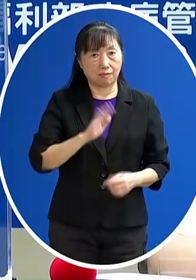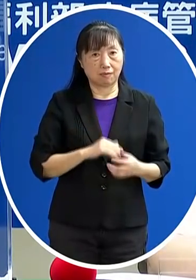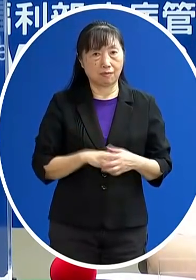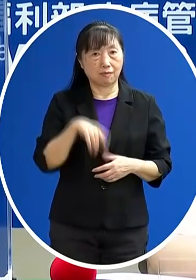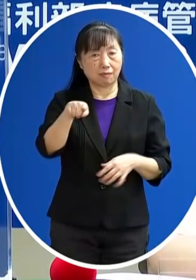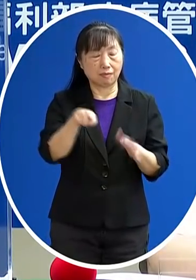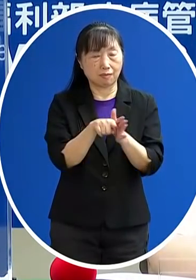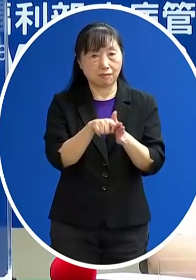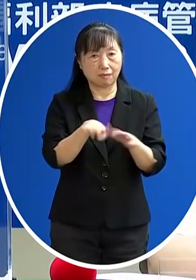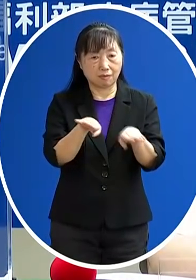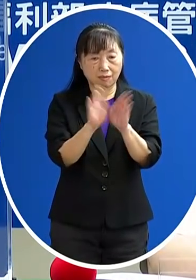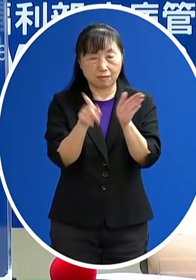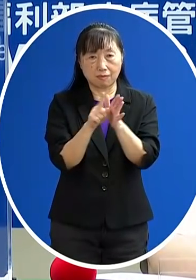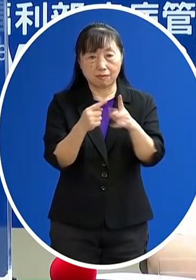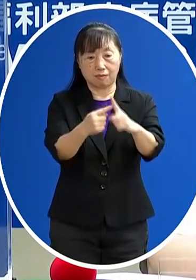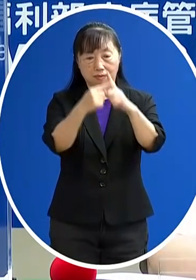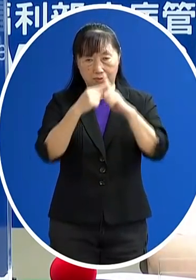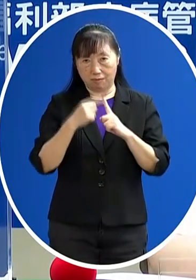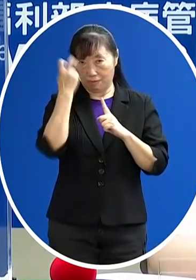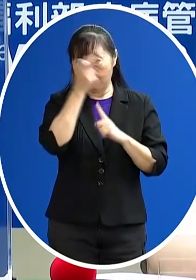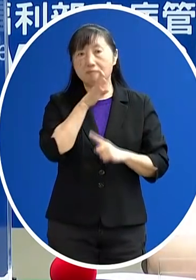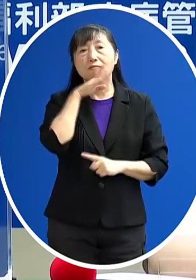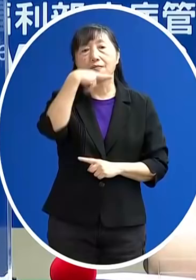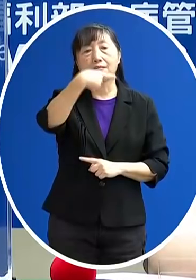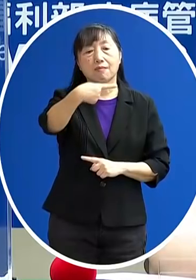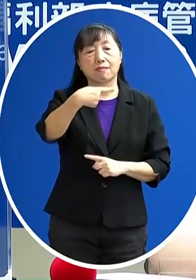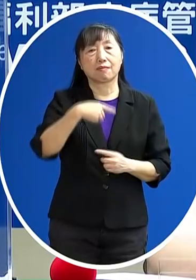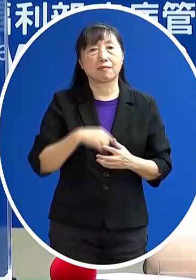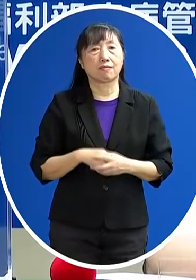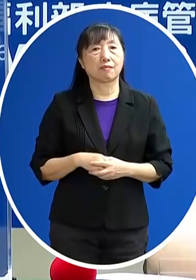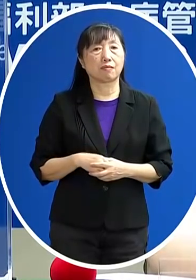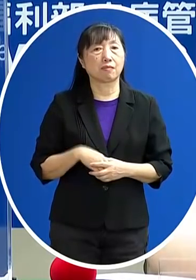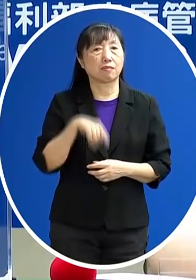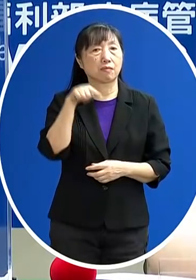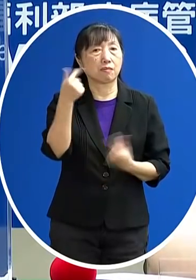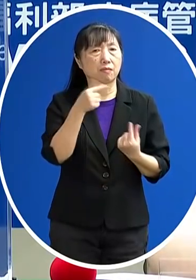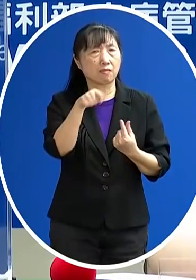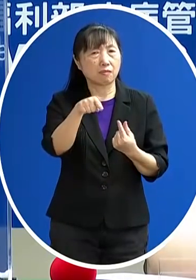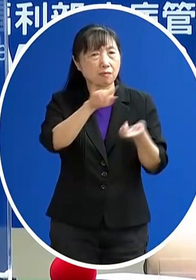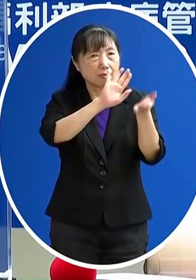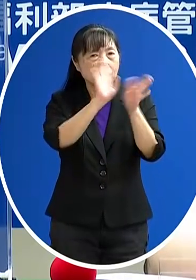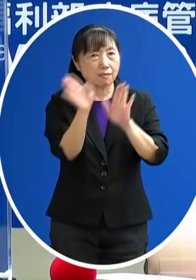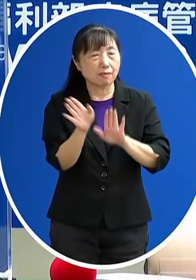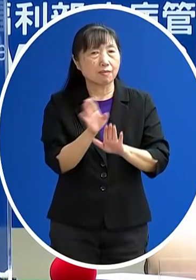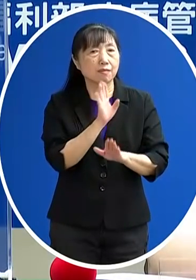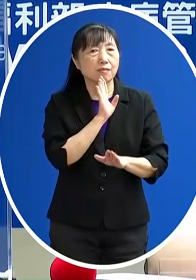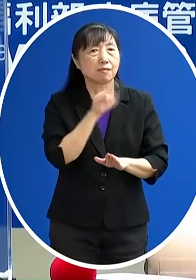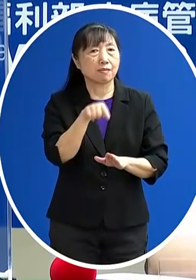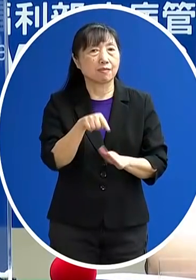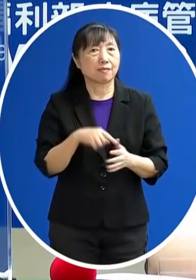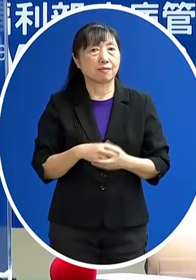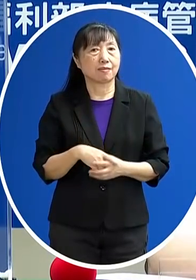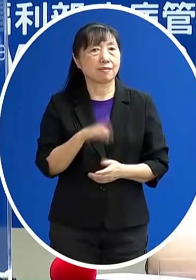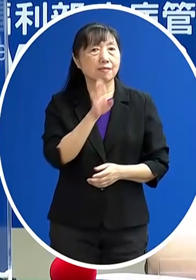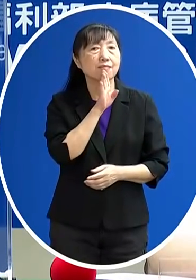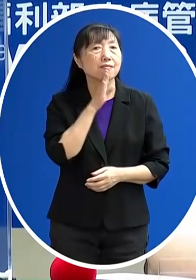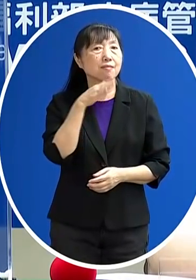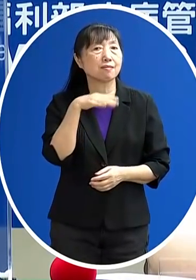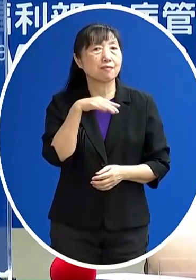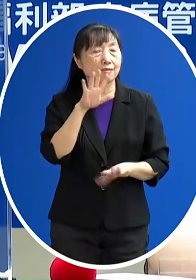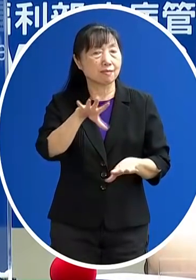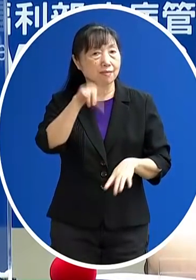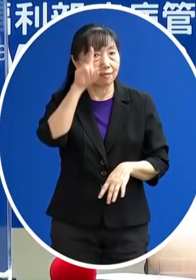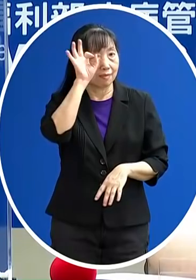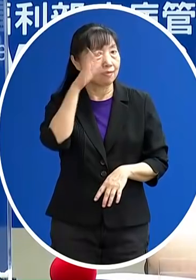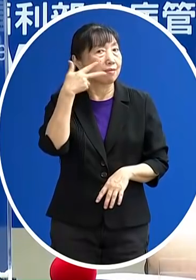始来验的时候他本来是阴性，那这案子这样的一个发展，但是从哈大家看到蓝色的